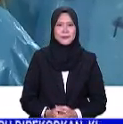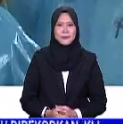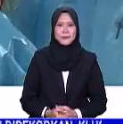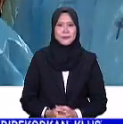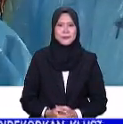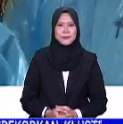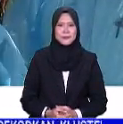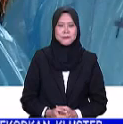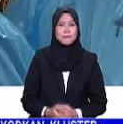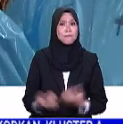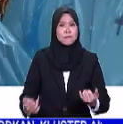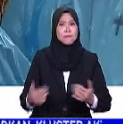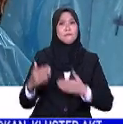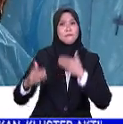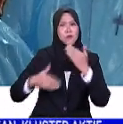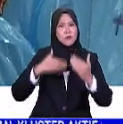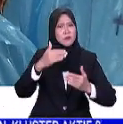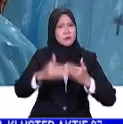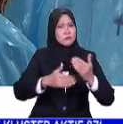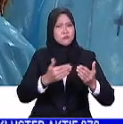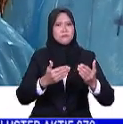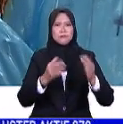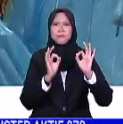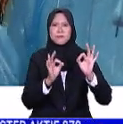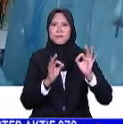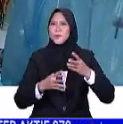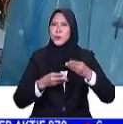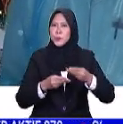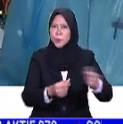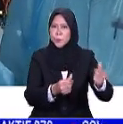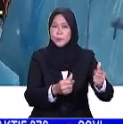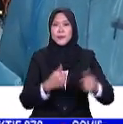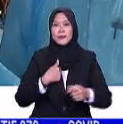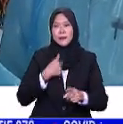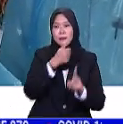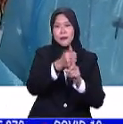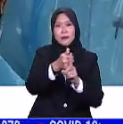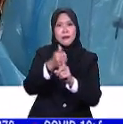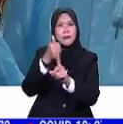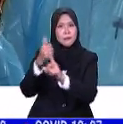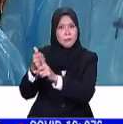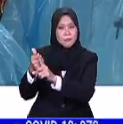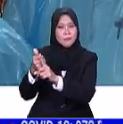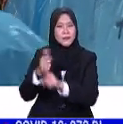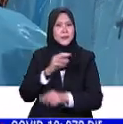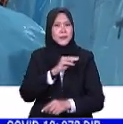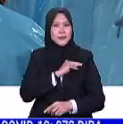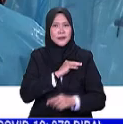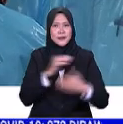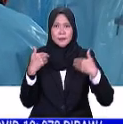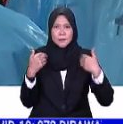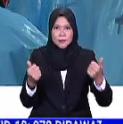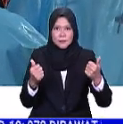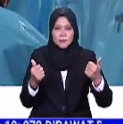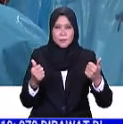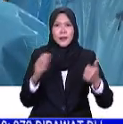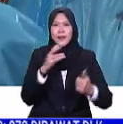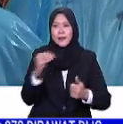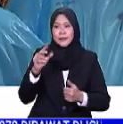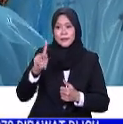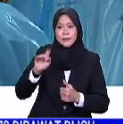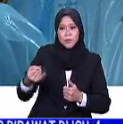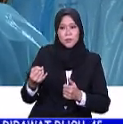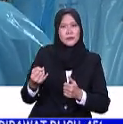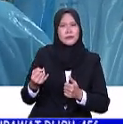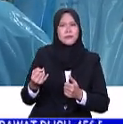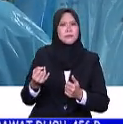Jadi nampak proses ini berjalan lancar. Saya dah arahkan Datuk Menteri Kesihatan dengan saudara KJ untuk